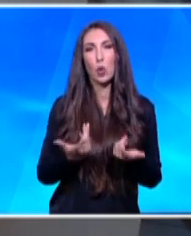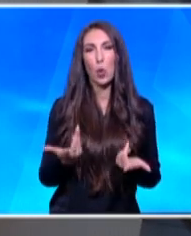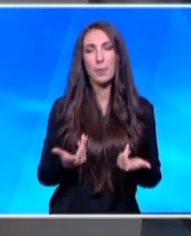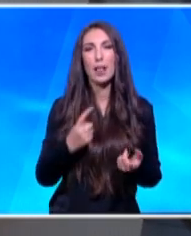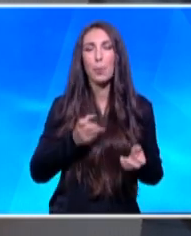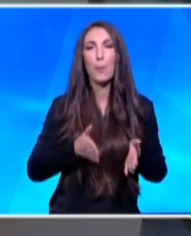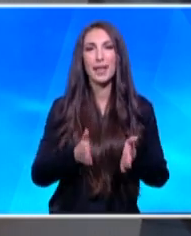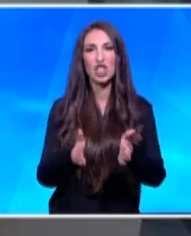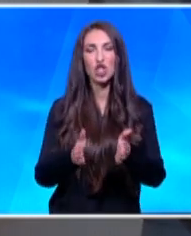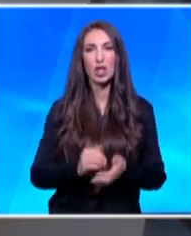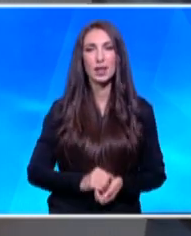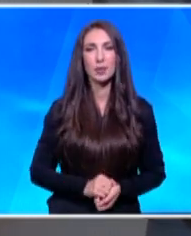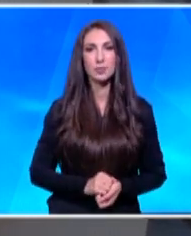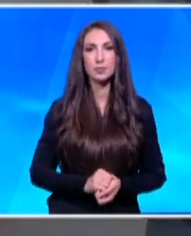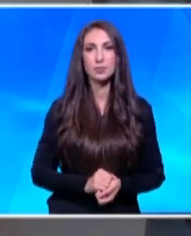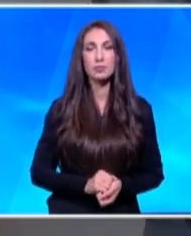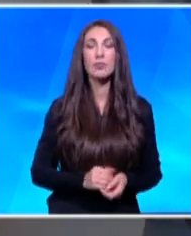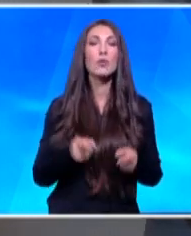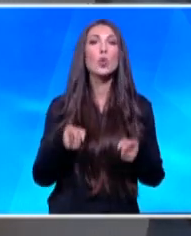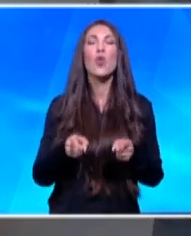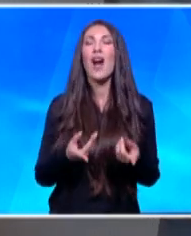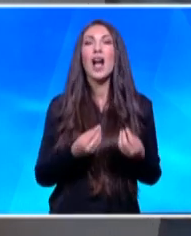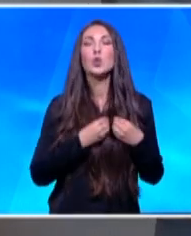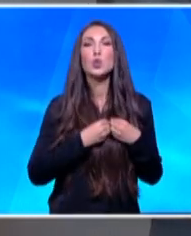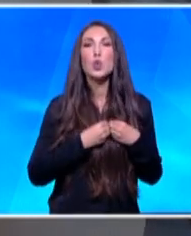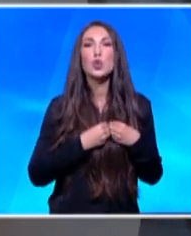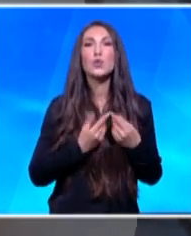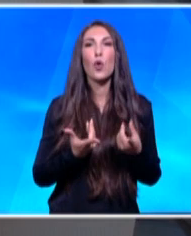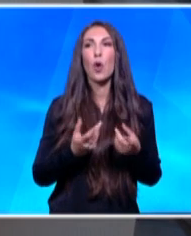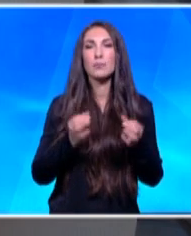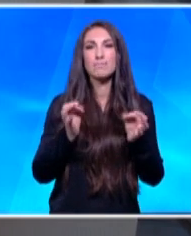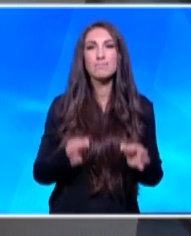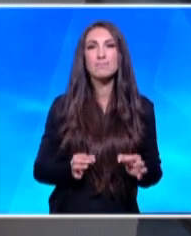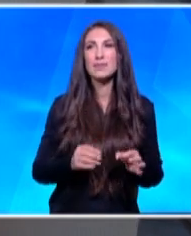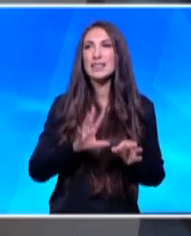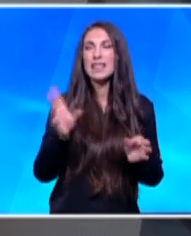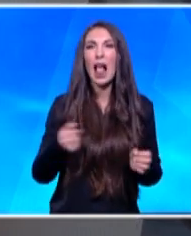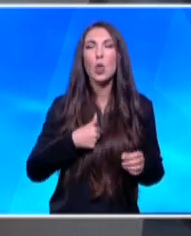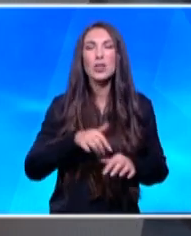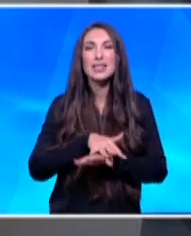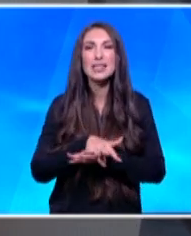по пътищата. Това чувство е прояло цялата ни система.